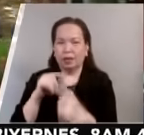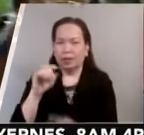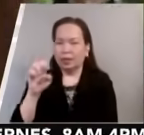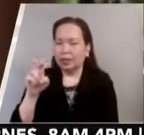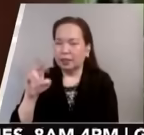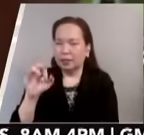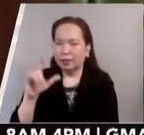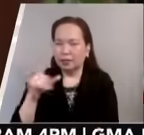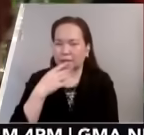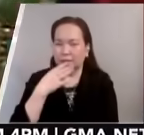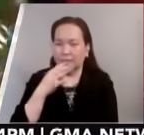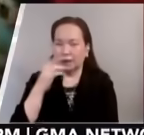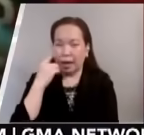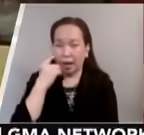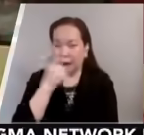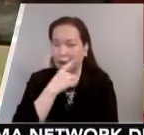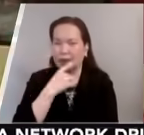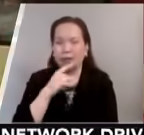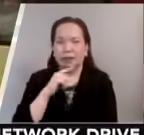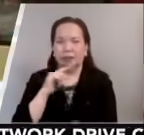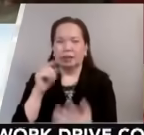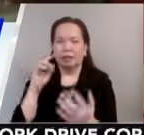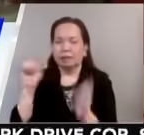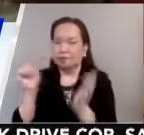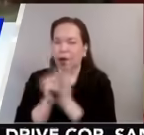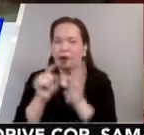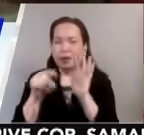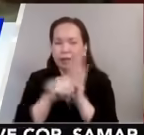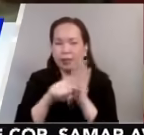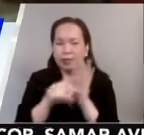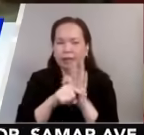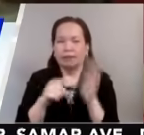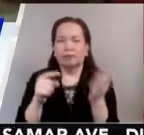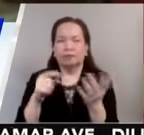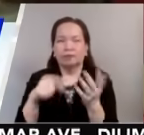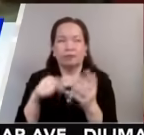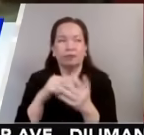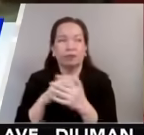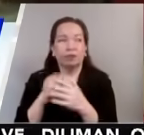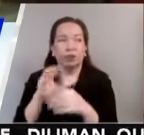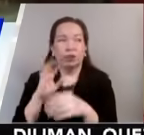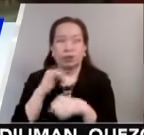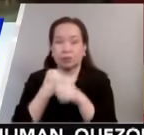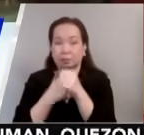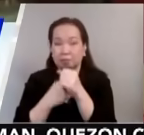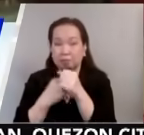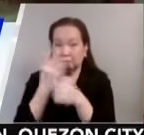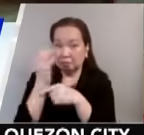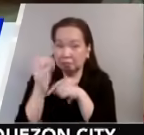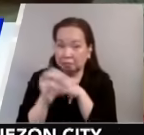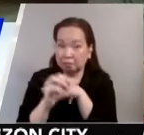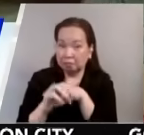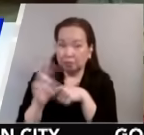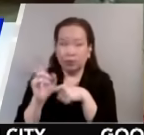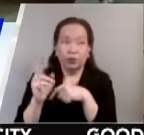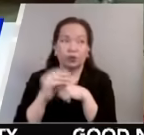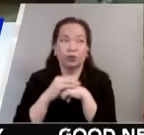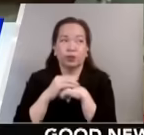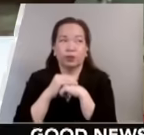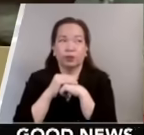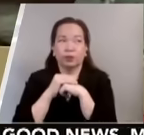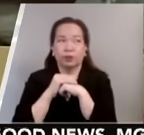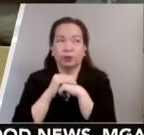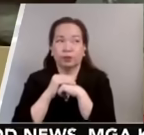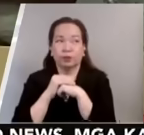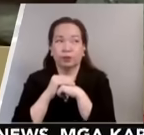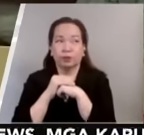antia anti you can wear it here on your right para hindi Iwas sa